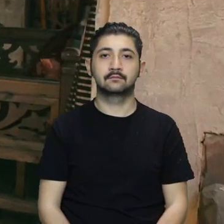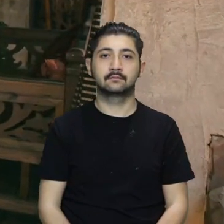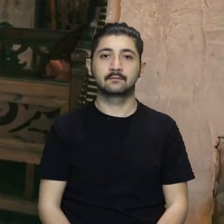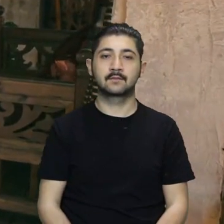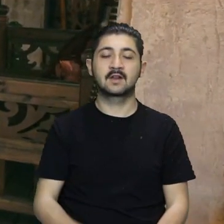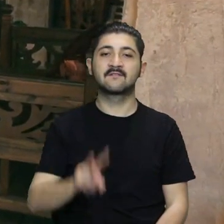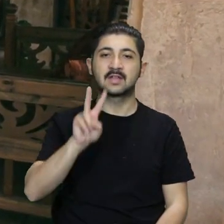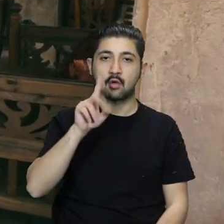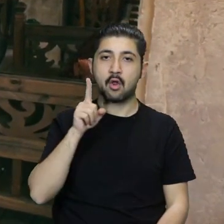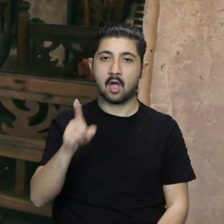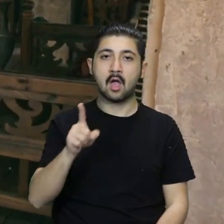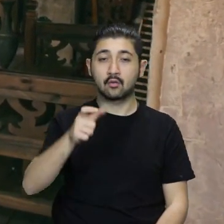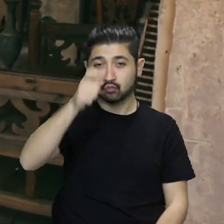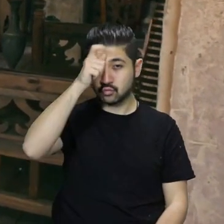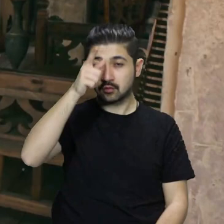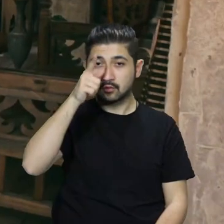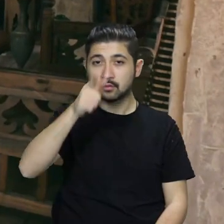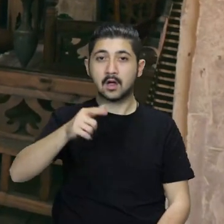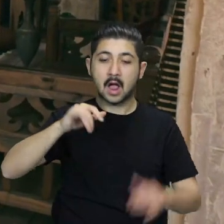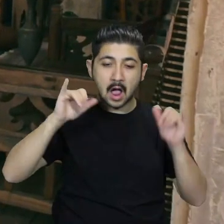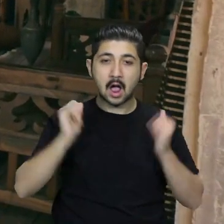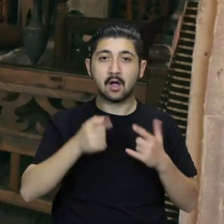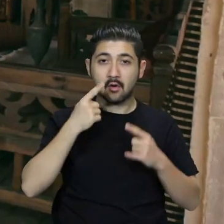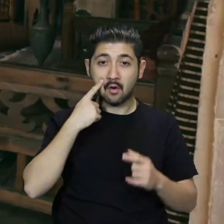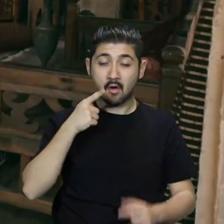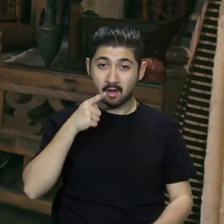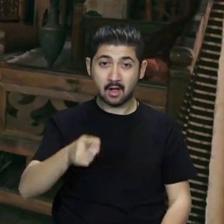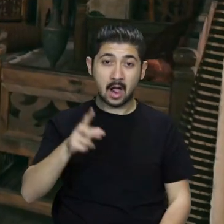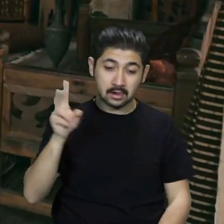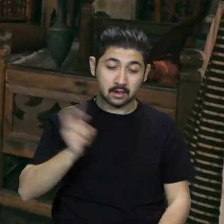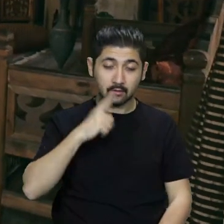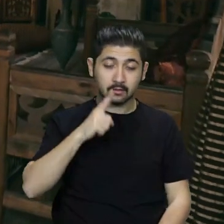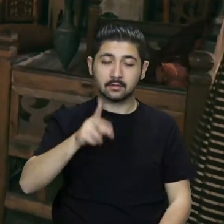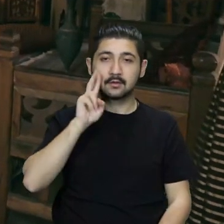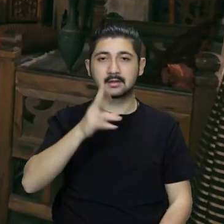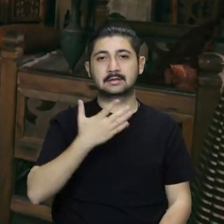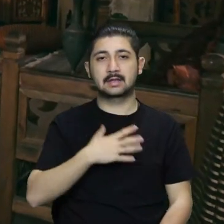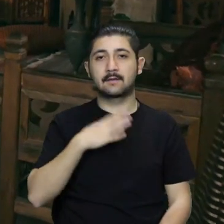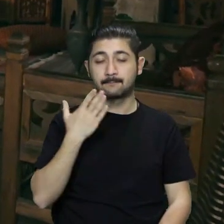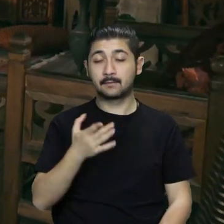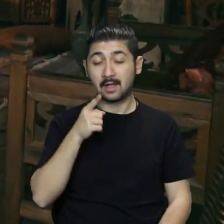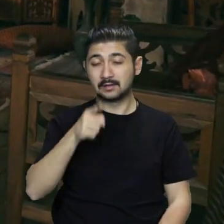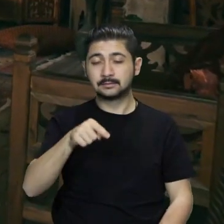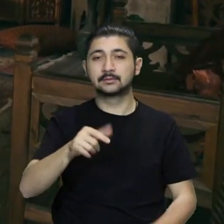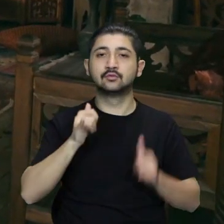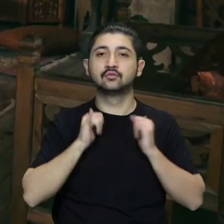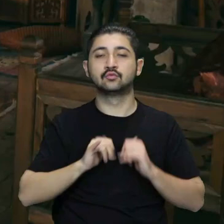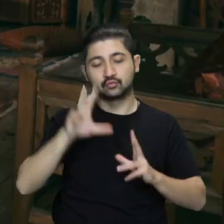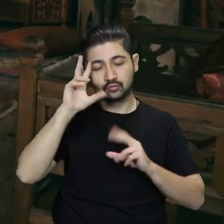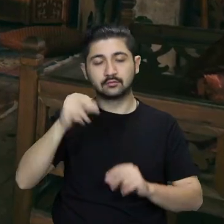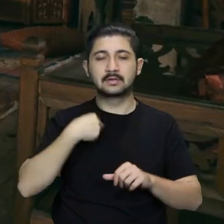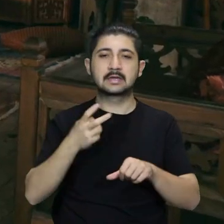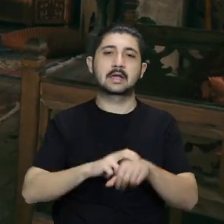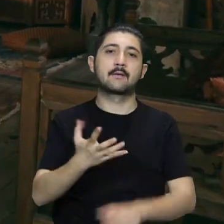Victoria, Türklerin şu sefil halini gerçekten görmeni çok isterdim. Artık huzur içinde uyuyabilirsin. İntikamını